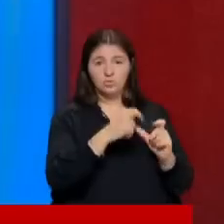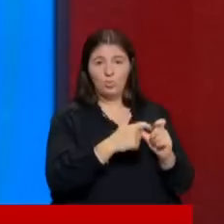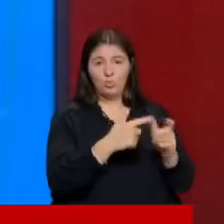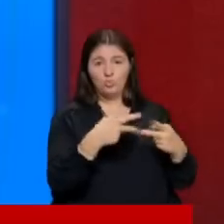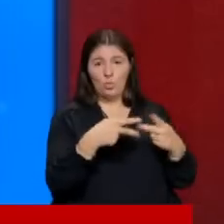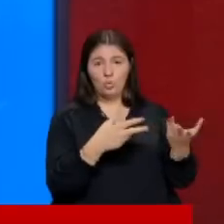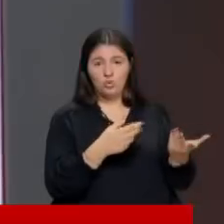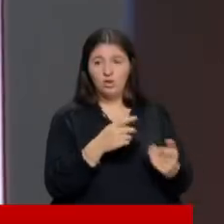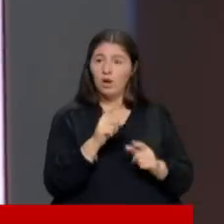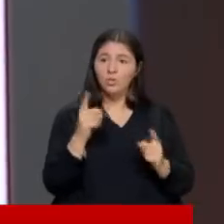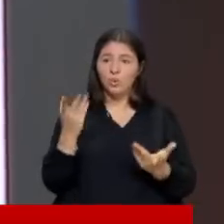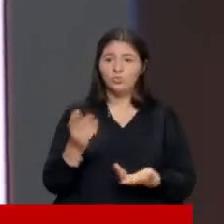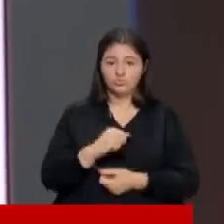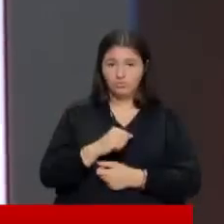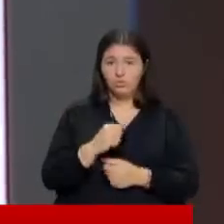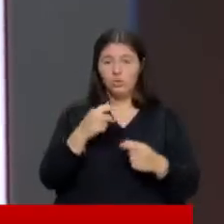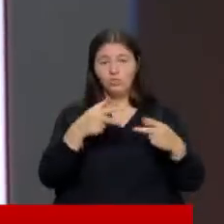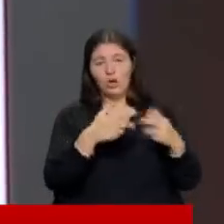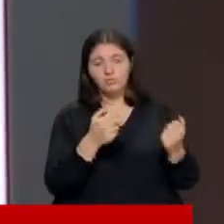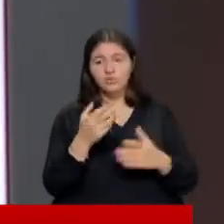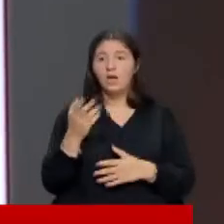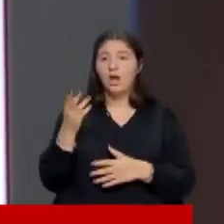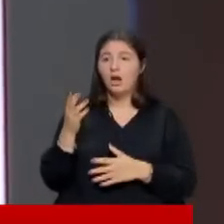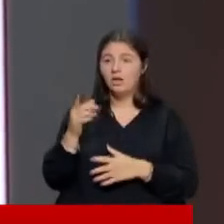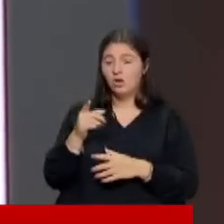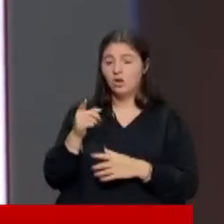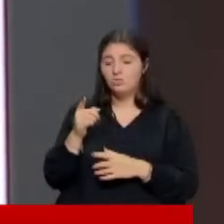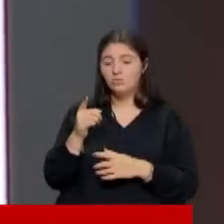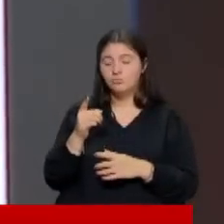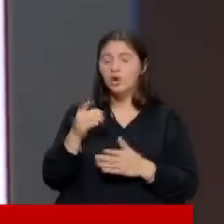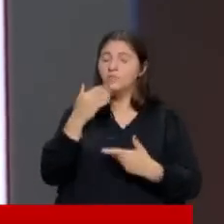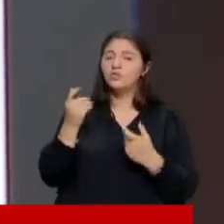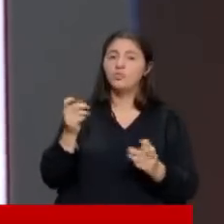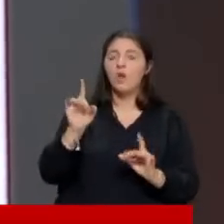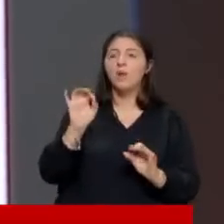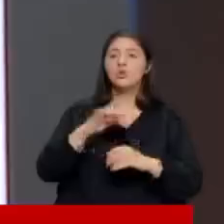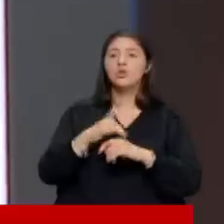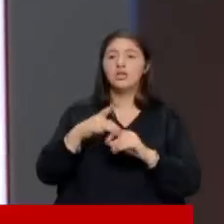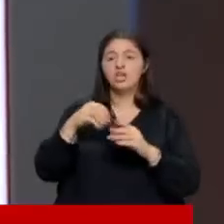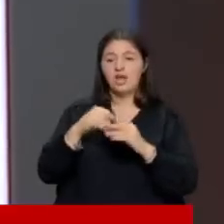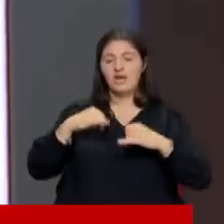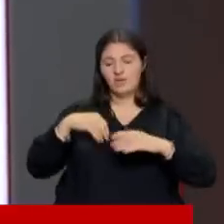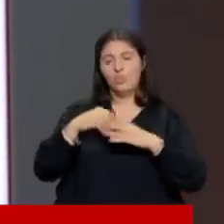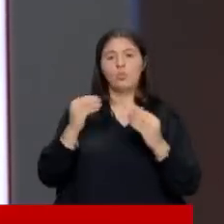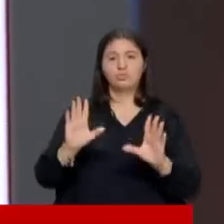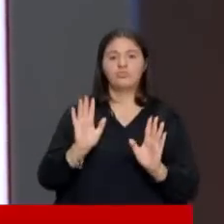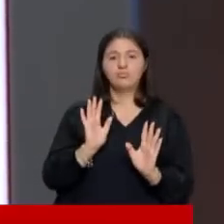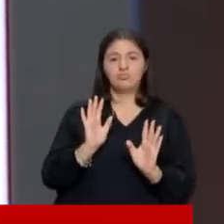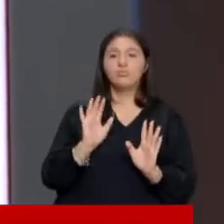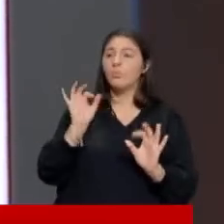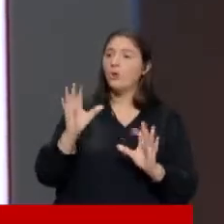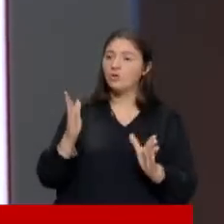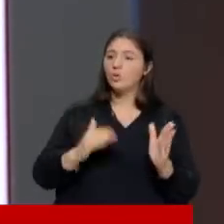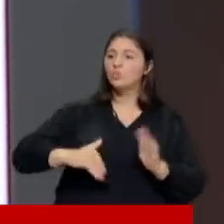Evet Hayırlı olsun topmuş yani Hayır şu şunu anlatmaya çalışıyorum böyle bir defa içinde olur biliyor musun Yani